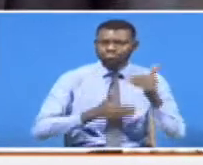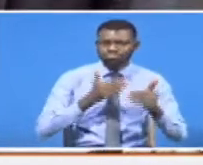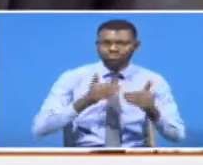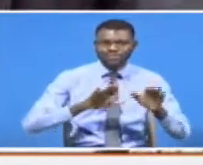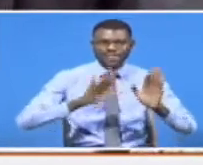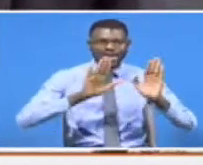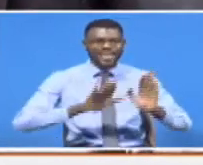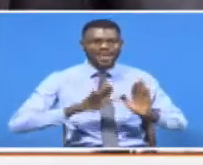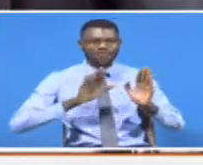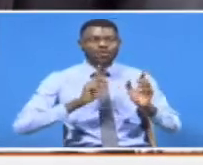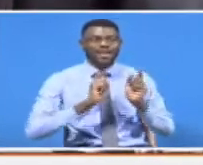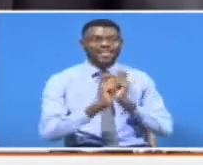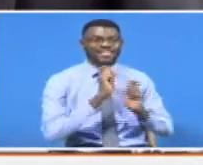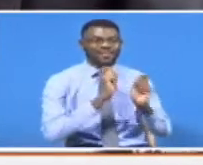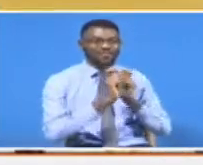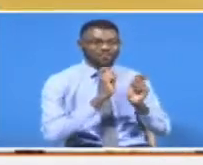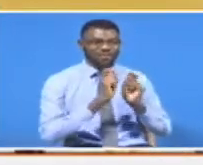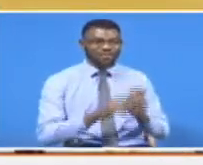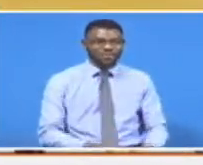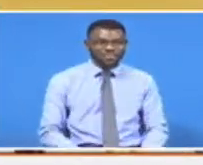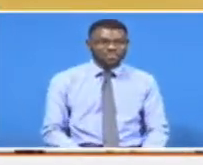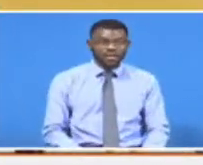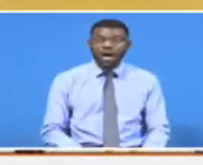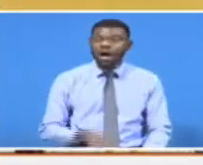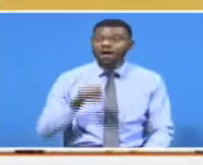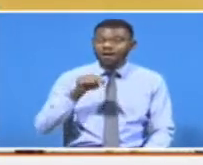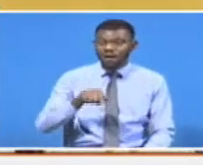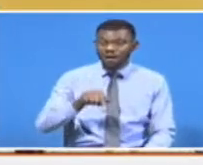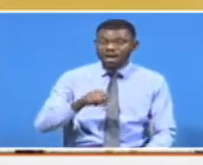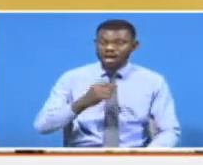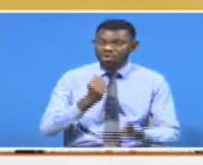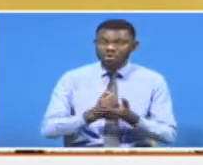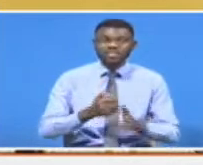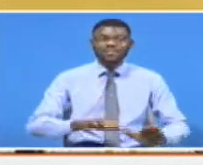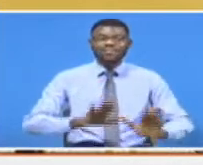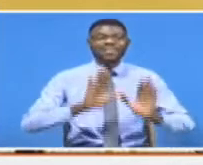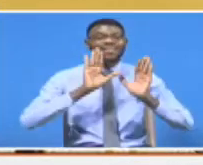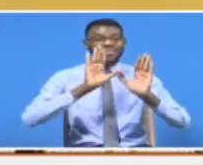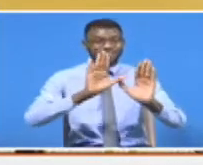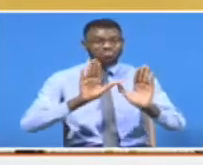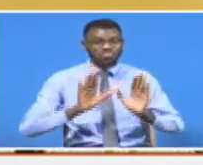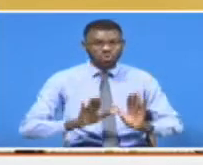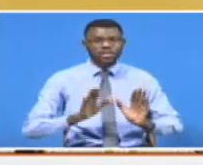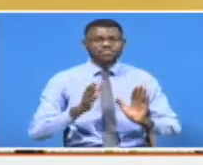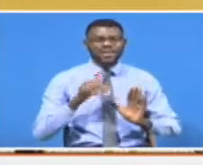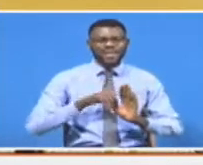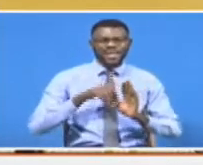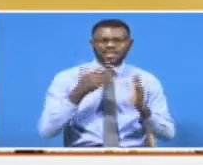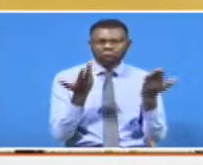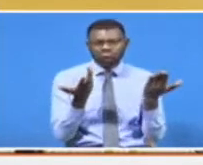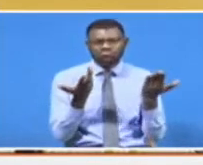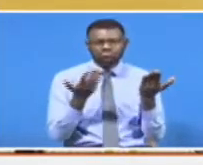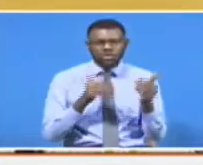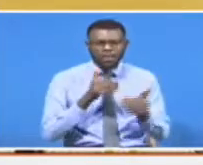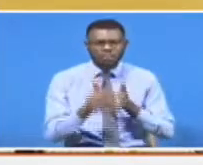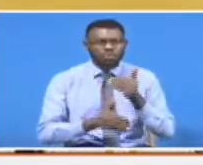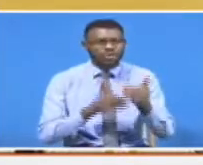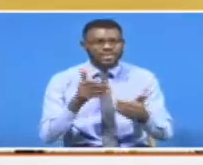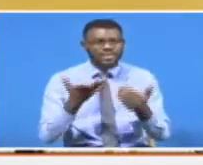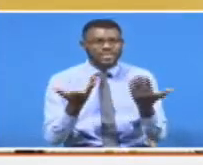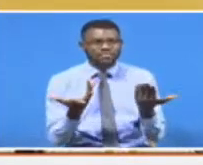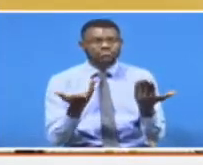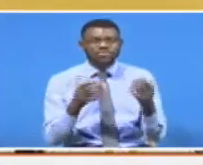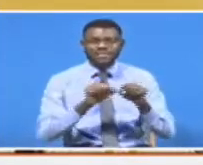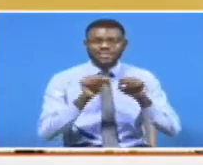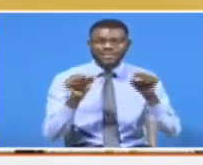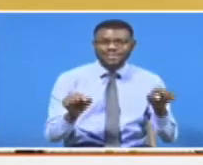assignment. This is a critical office in the justice system. And the sooner they